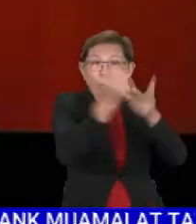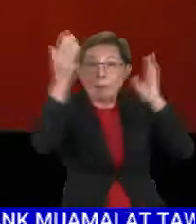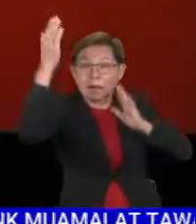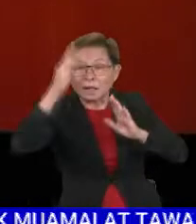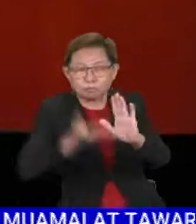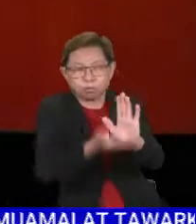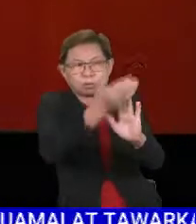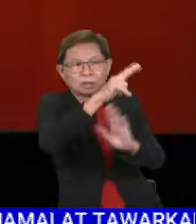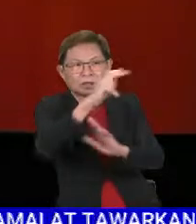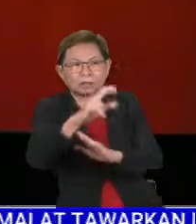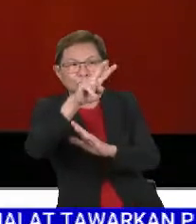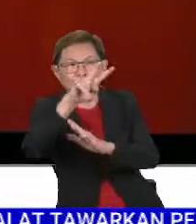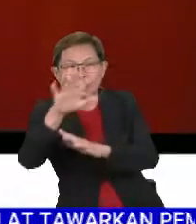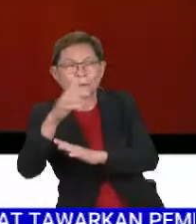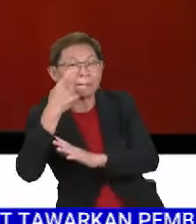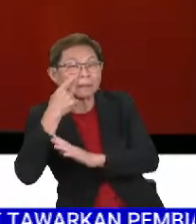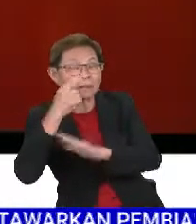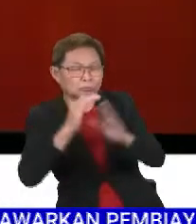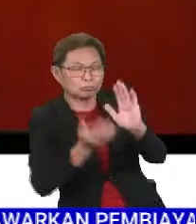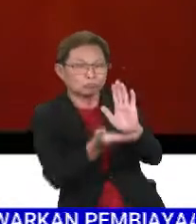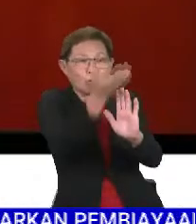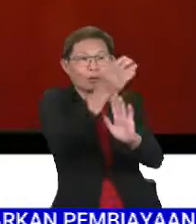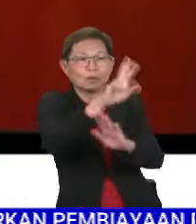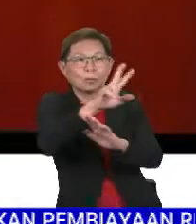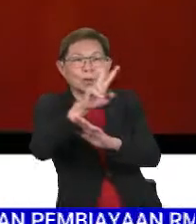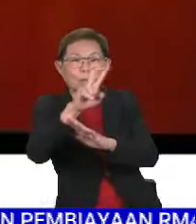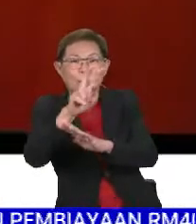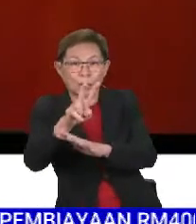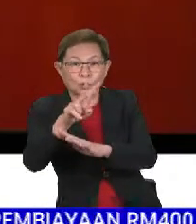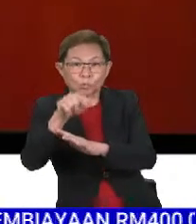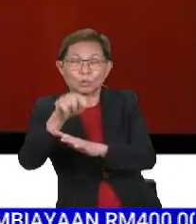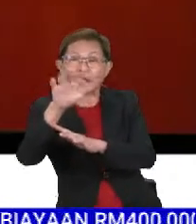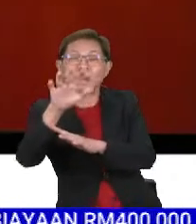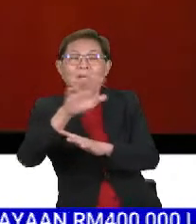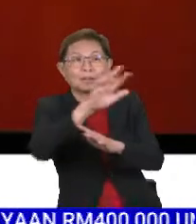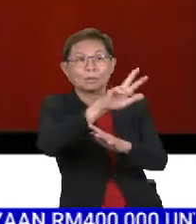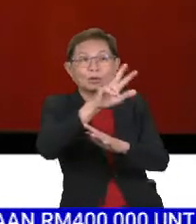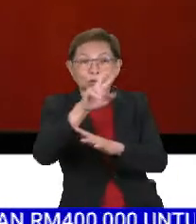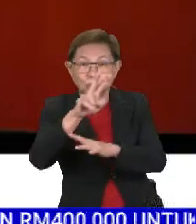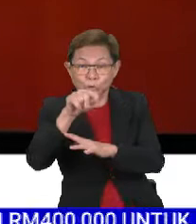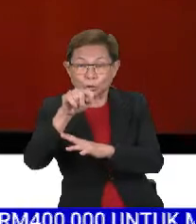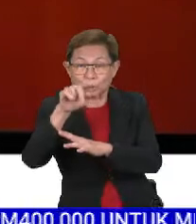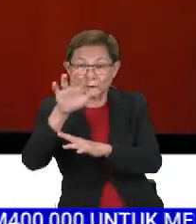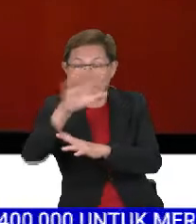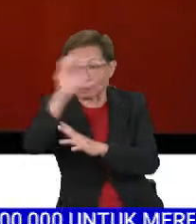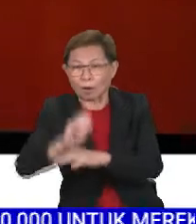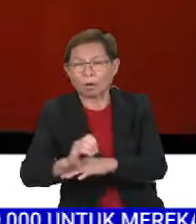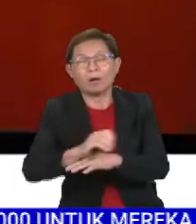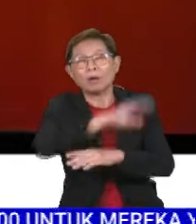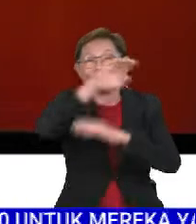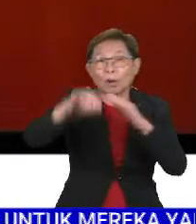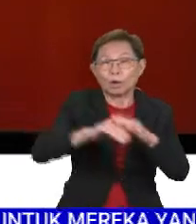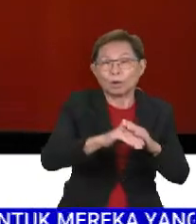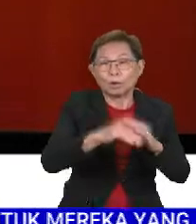sebanyak 325 mata asas ini atau 3.25% secara keseluruhan pada 2022,